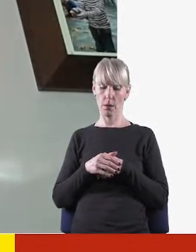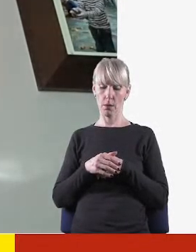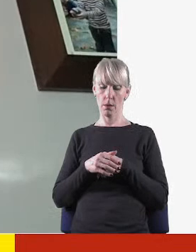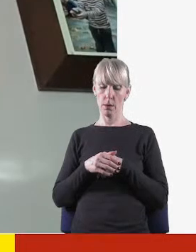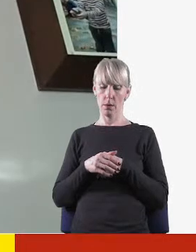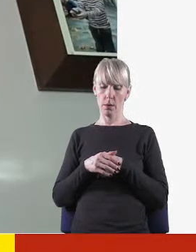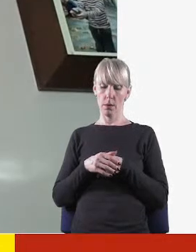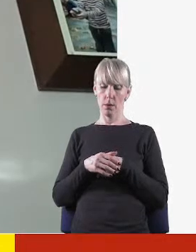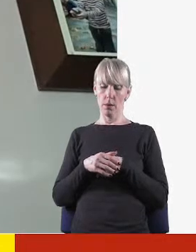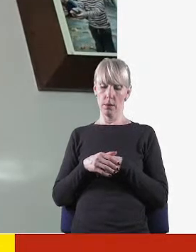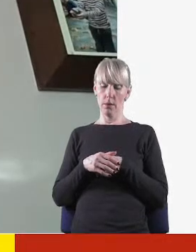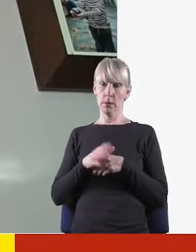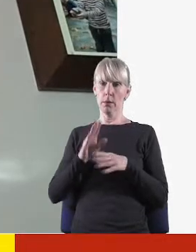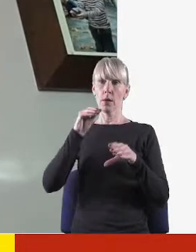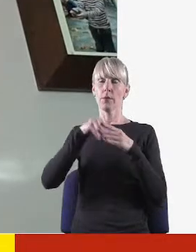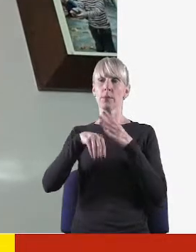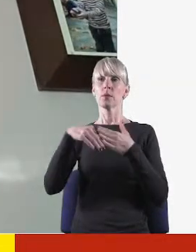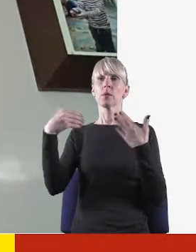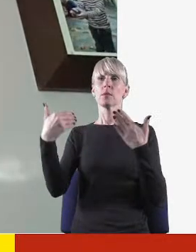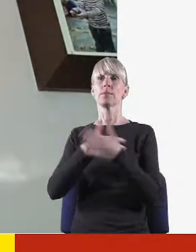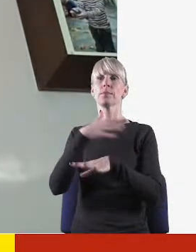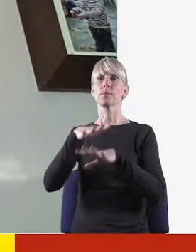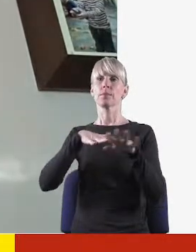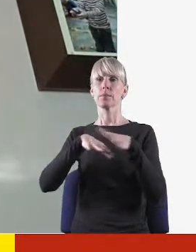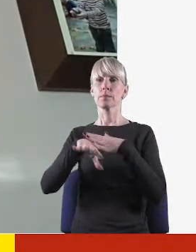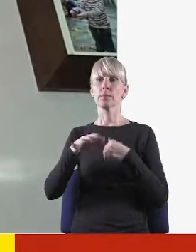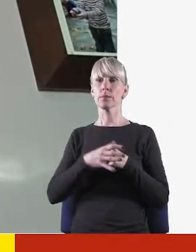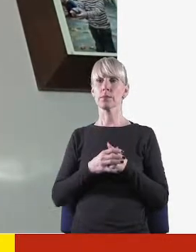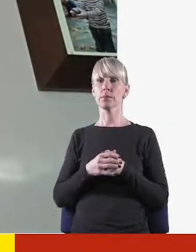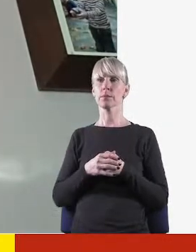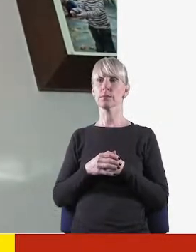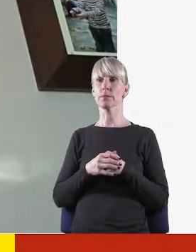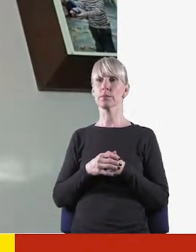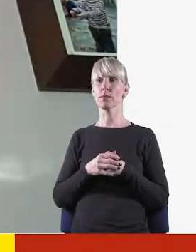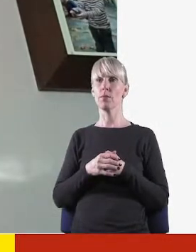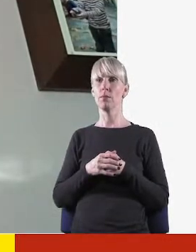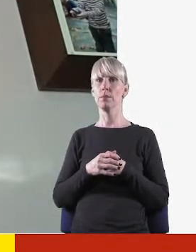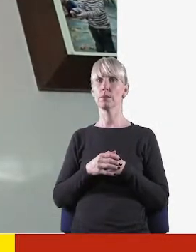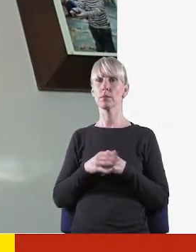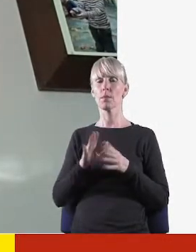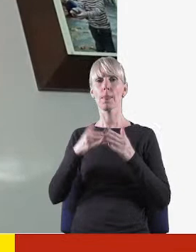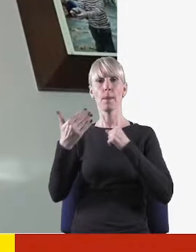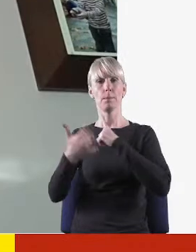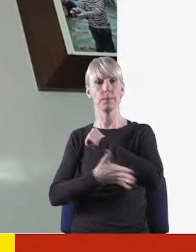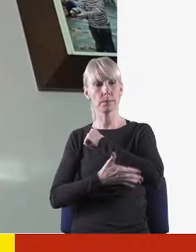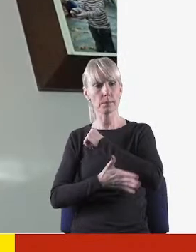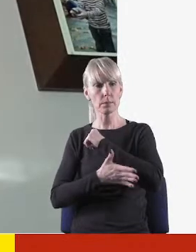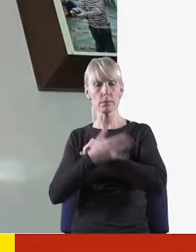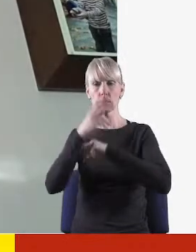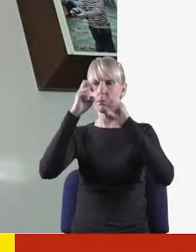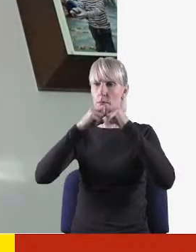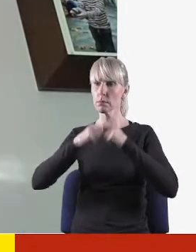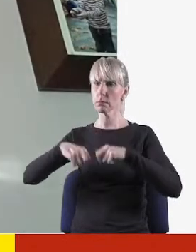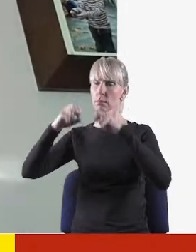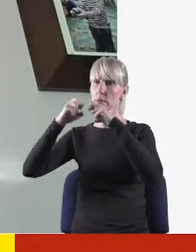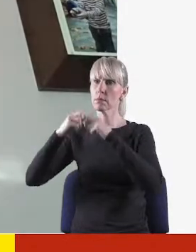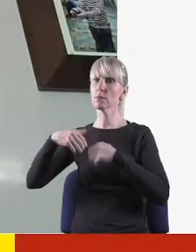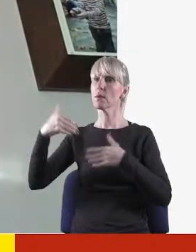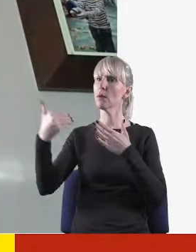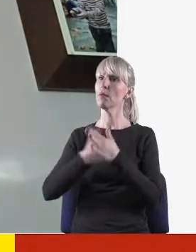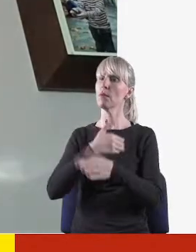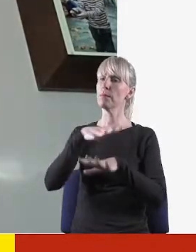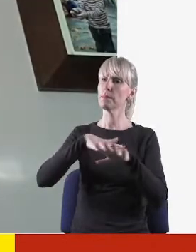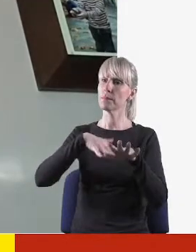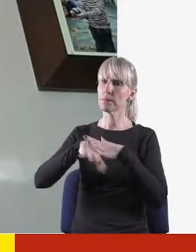stwierdził, wprowadzono nowe zawody. Czy na jakiej podstawie, na podstawie jakich analiz są wprowadzane nowe zawody?